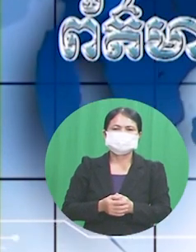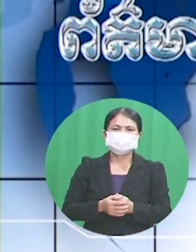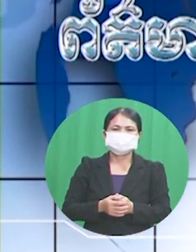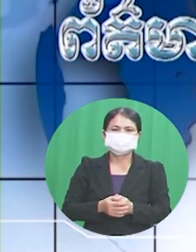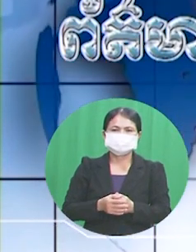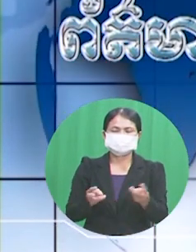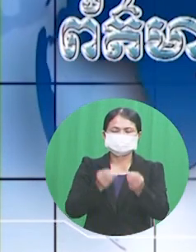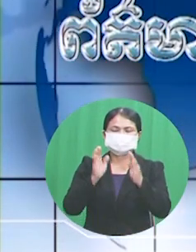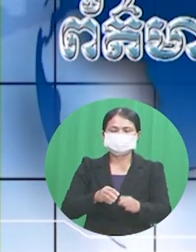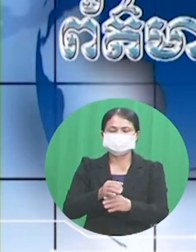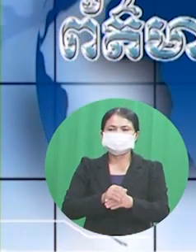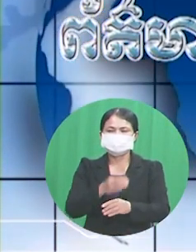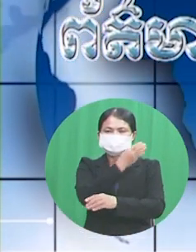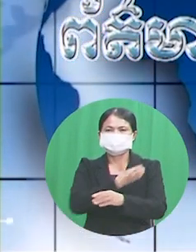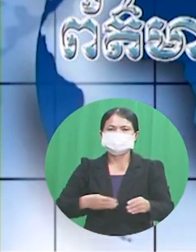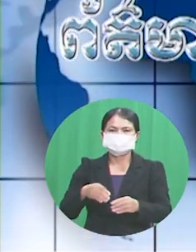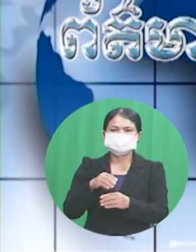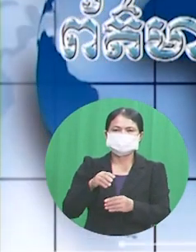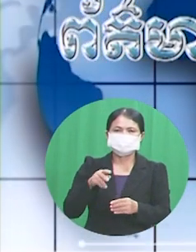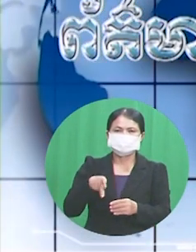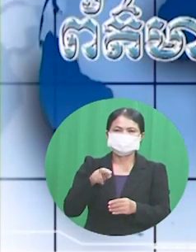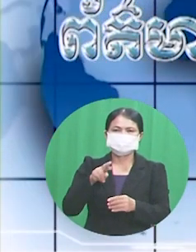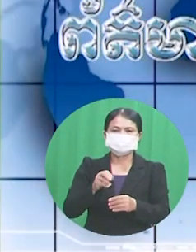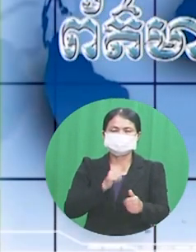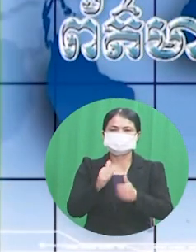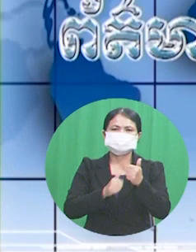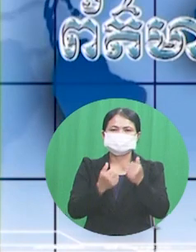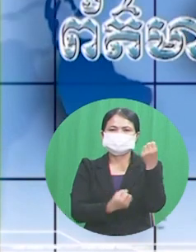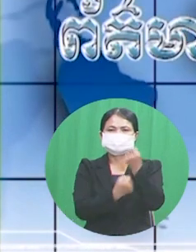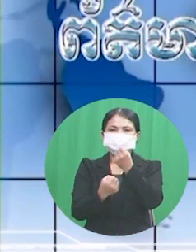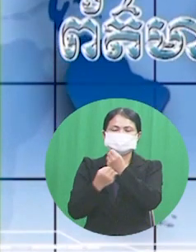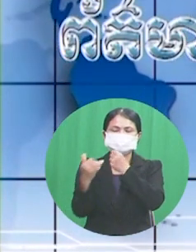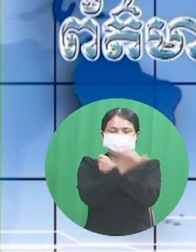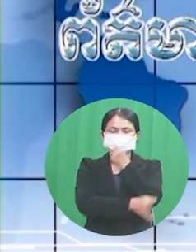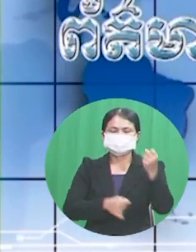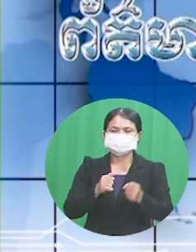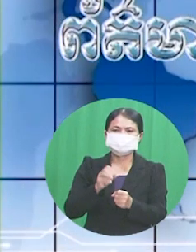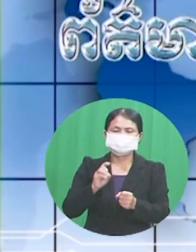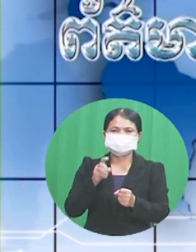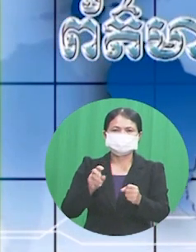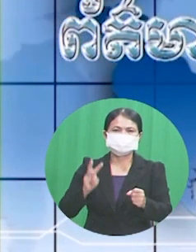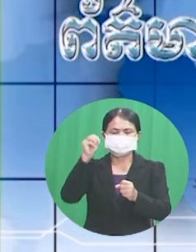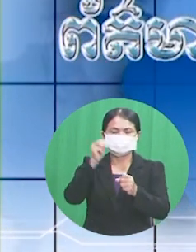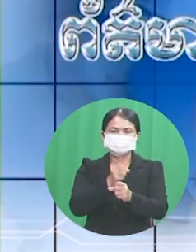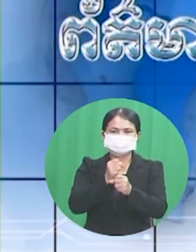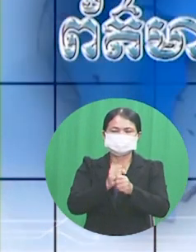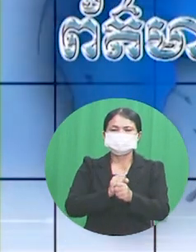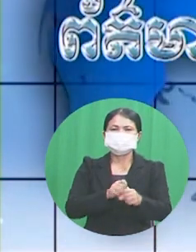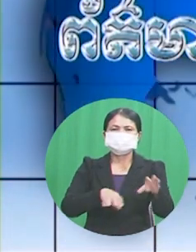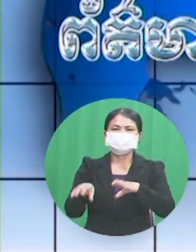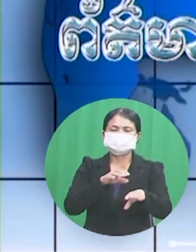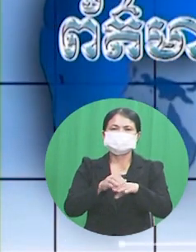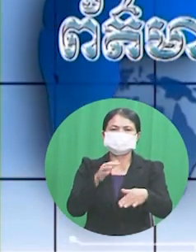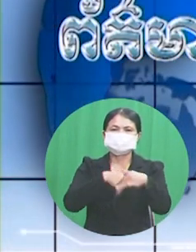នាយករដ្ឋមន្ត្រីអេស្ប៉ាញលោកភីដ្រូសាន់ឆេសបានសម្ដែងការគាំទ្រប្រទេសម៉ាក់ស៊ីដុនខាងជើងក្នុងការធ្វើសមាហរណកម្